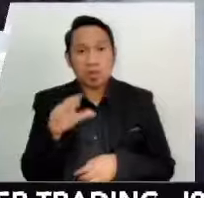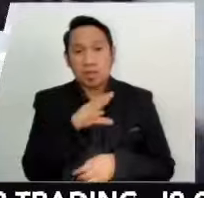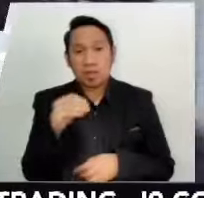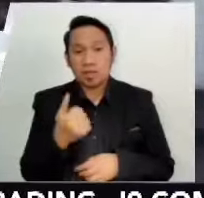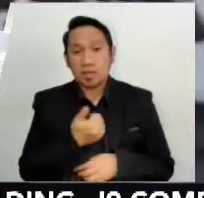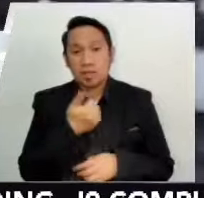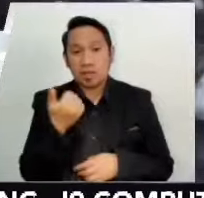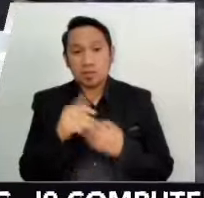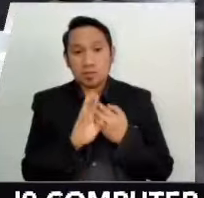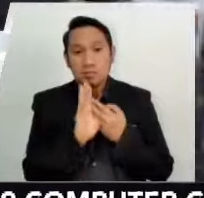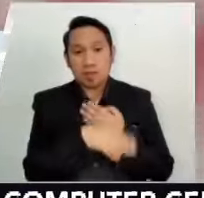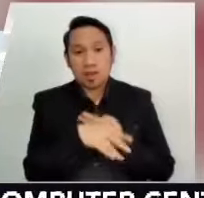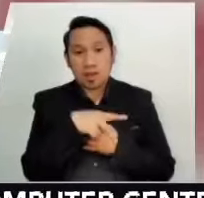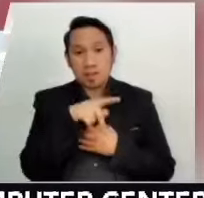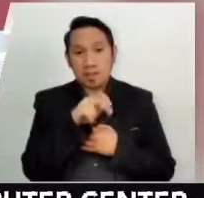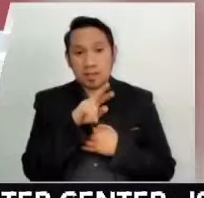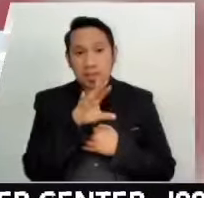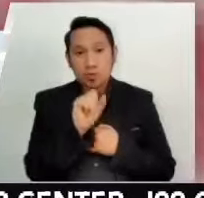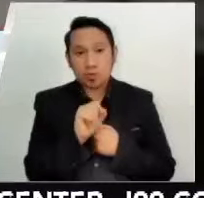Pateros.